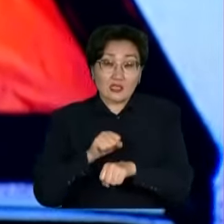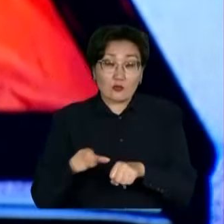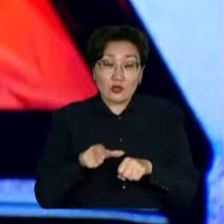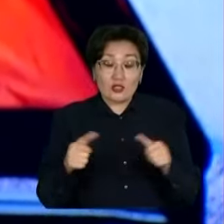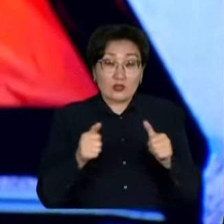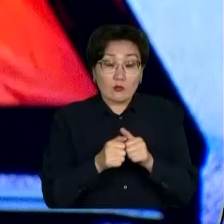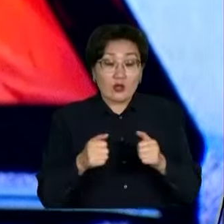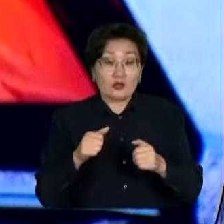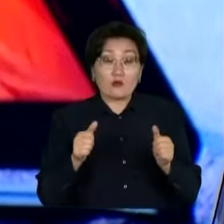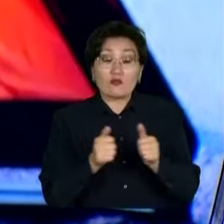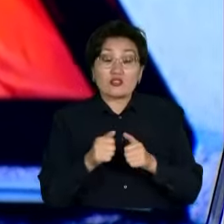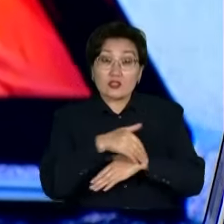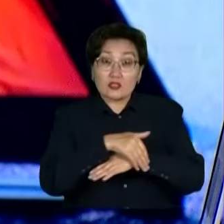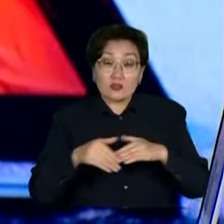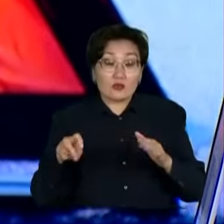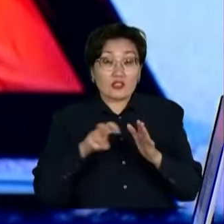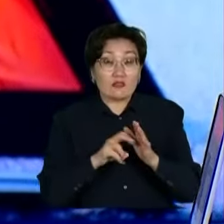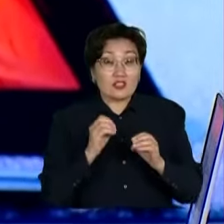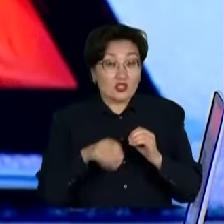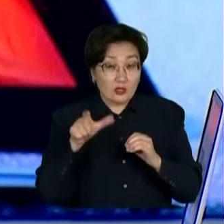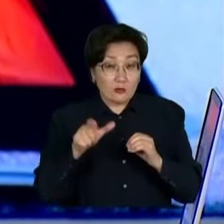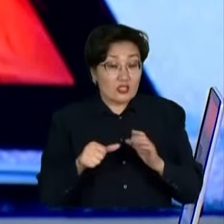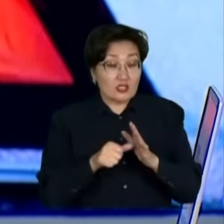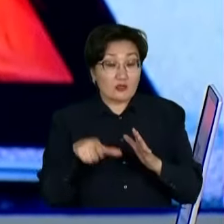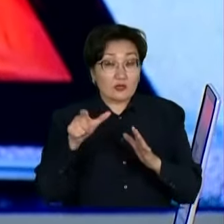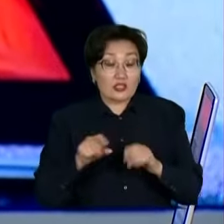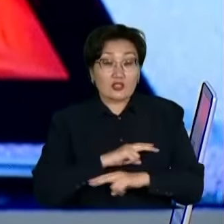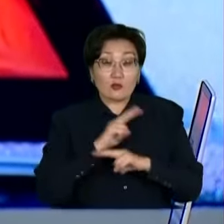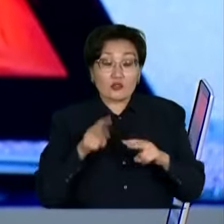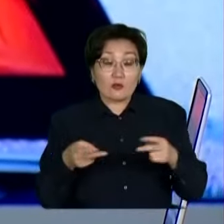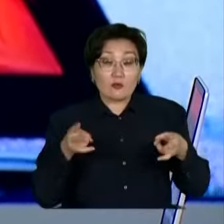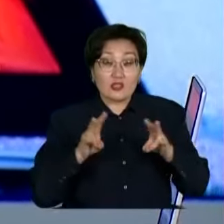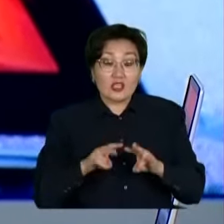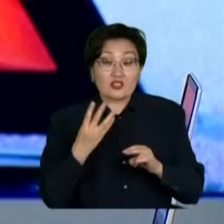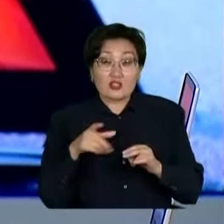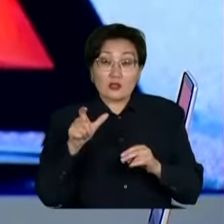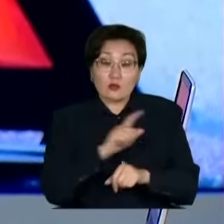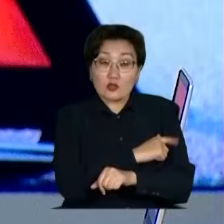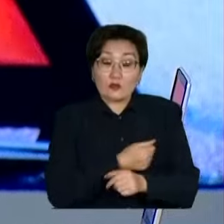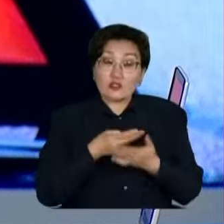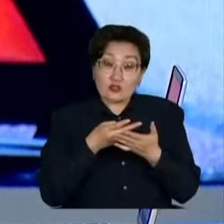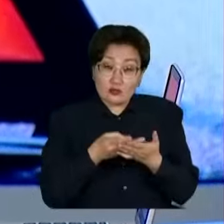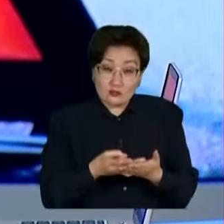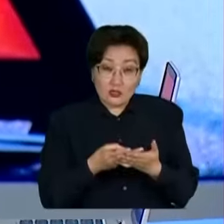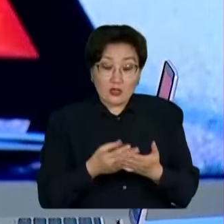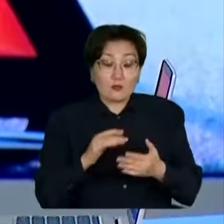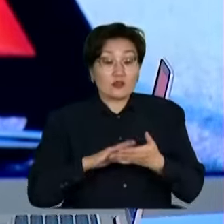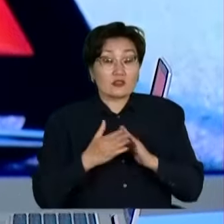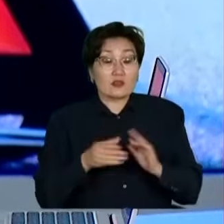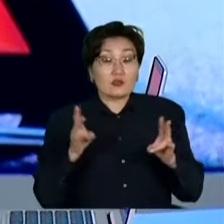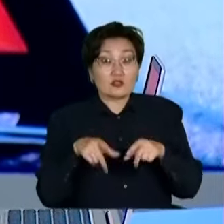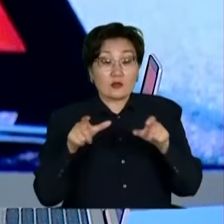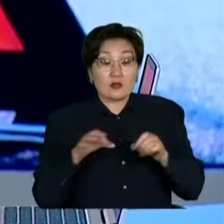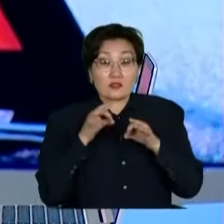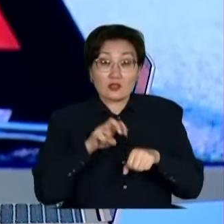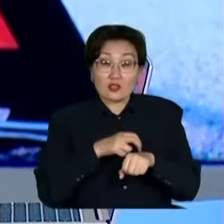границы. По данным полиции, в машине находились 10 человек. Шестеро из них погибли, остальные доставлены в районную больницу. Состояние пострадавших, по